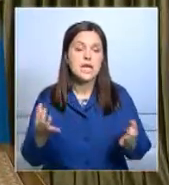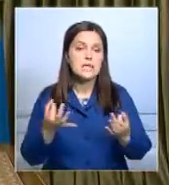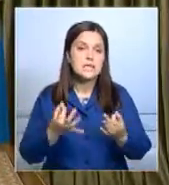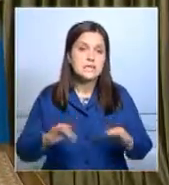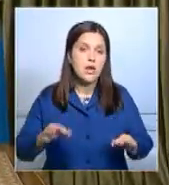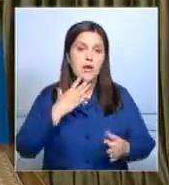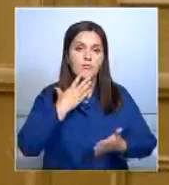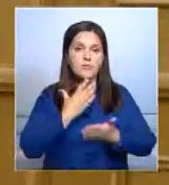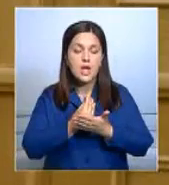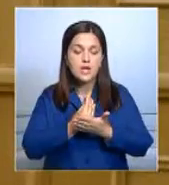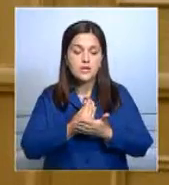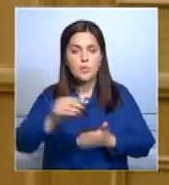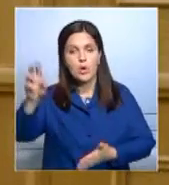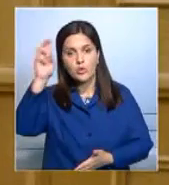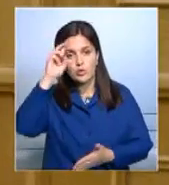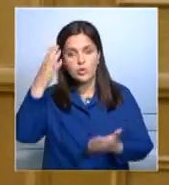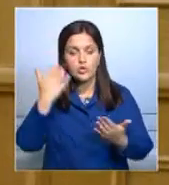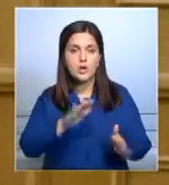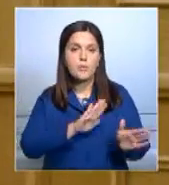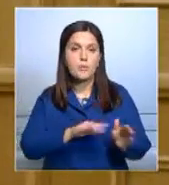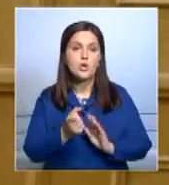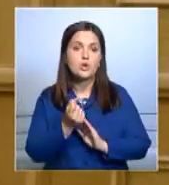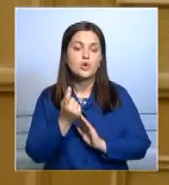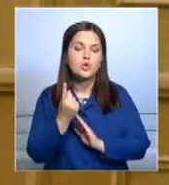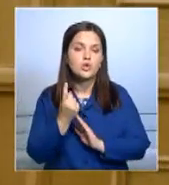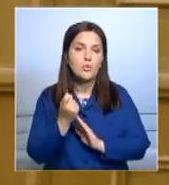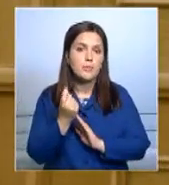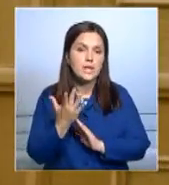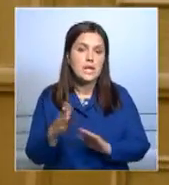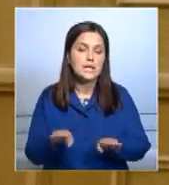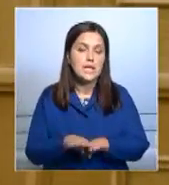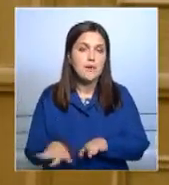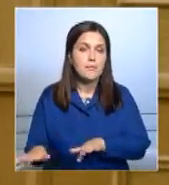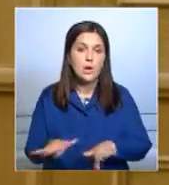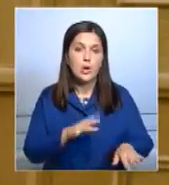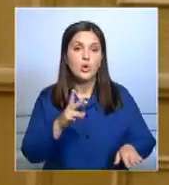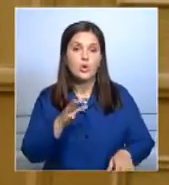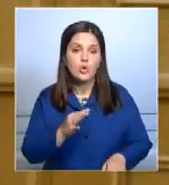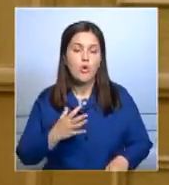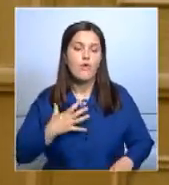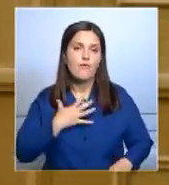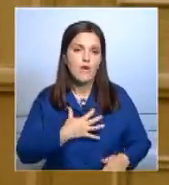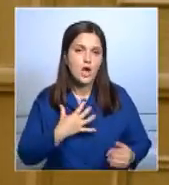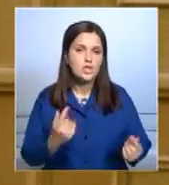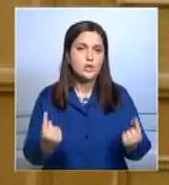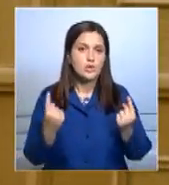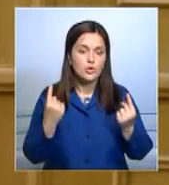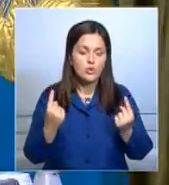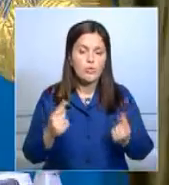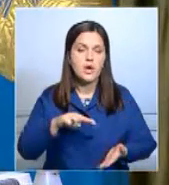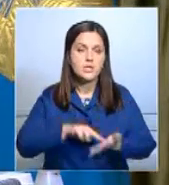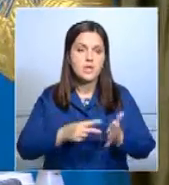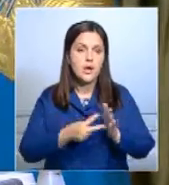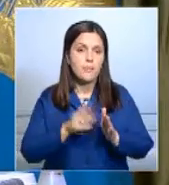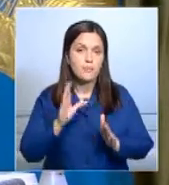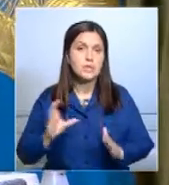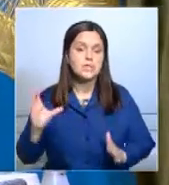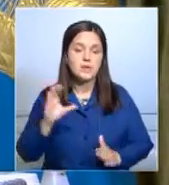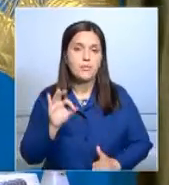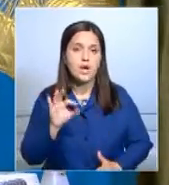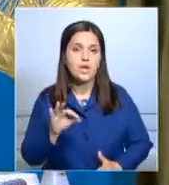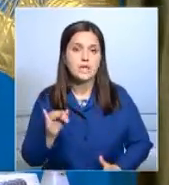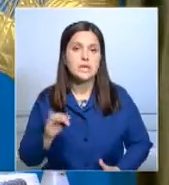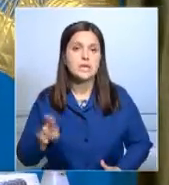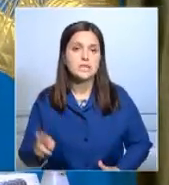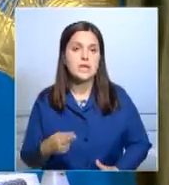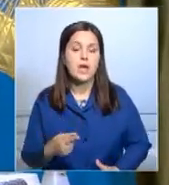независимости нашей страны. Уже прошло 115 таких мероприятий. Но наиболее знаковые и крупные запланированы на сентябрь, октябрь и